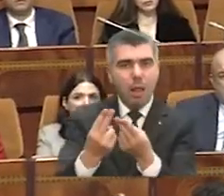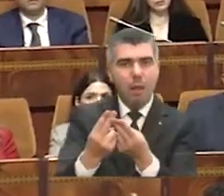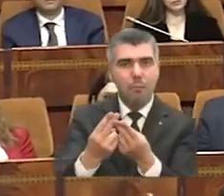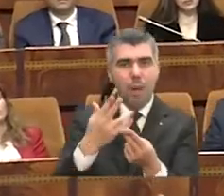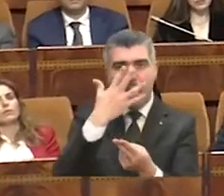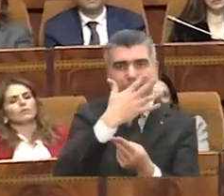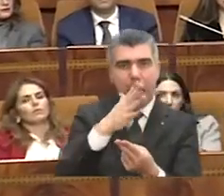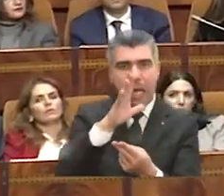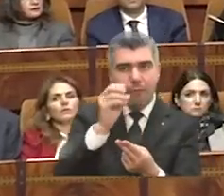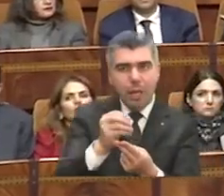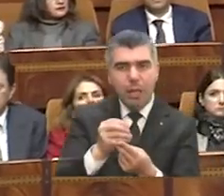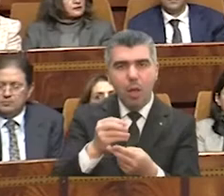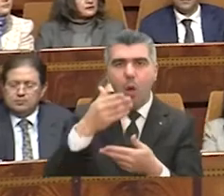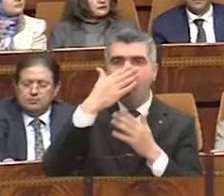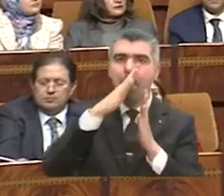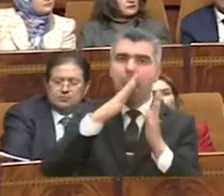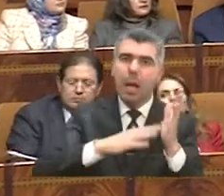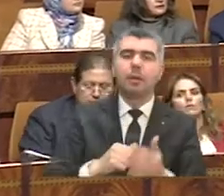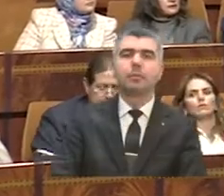réunions